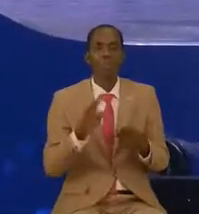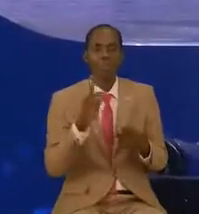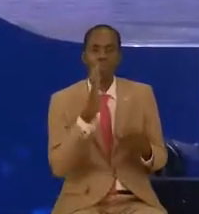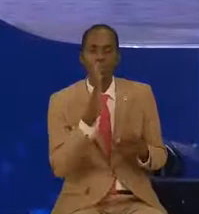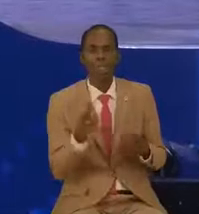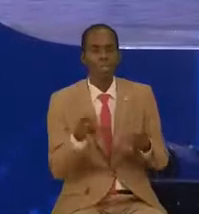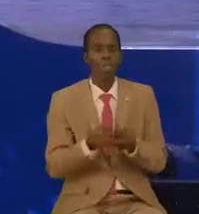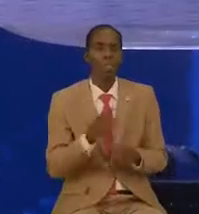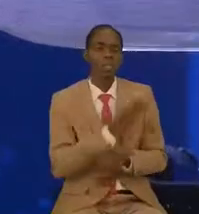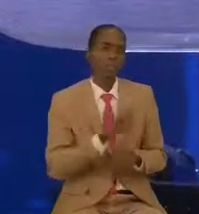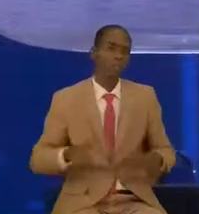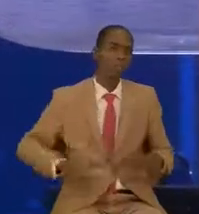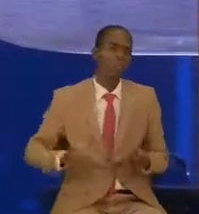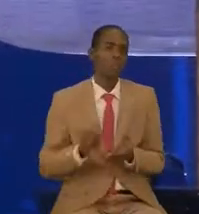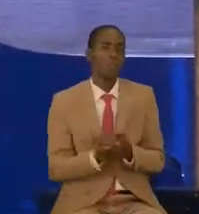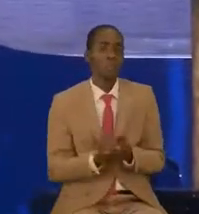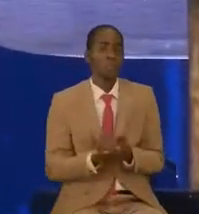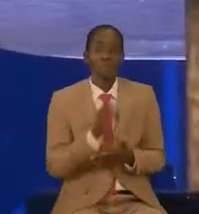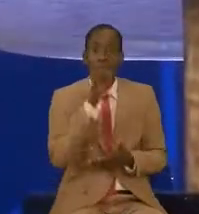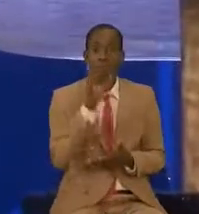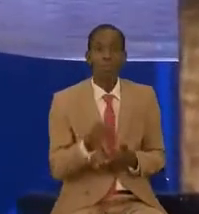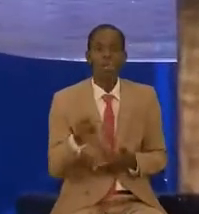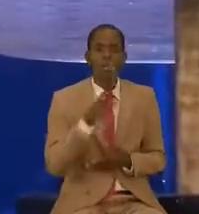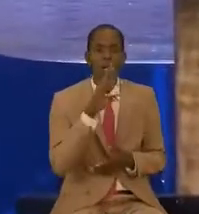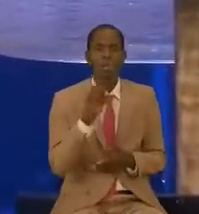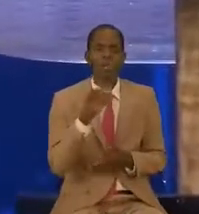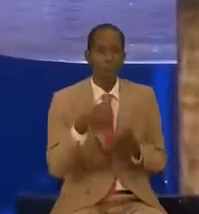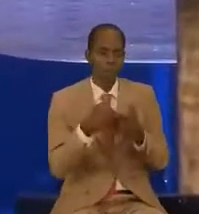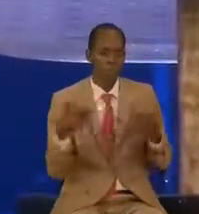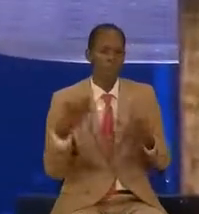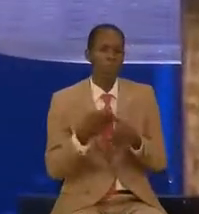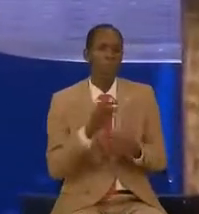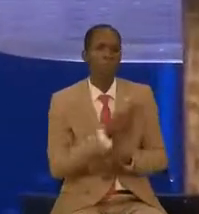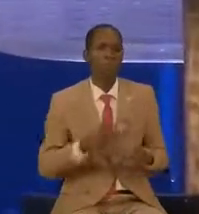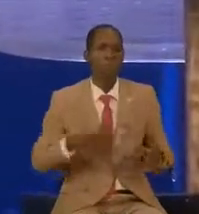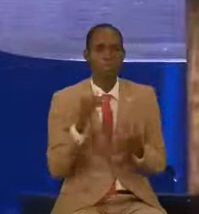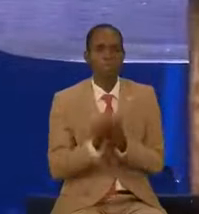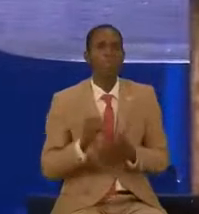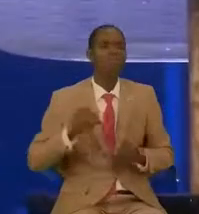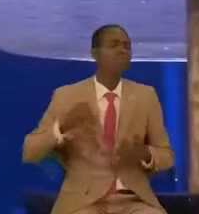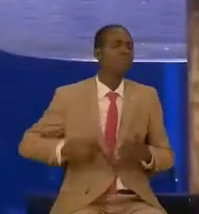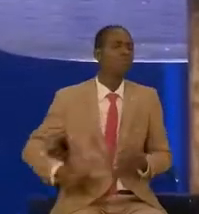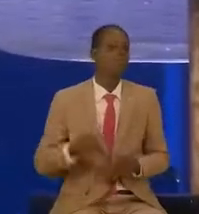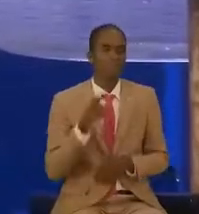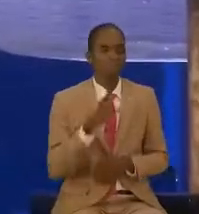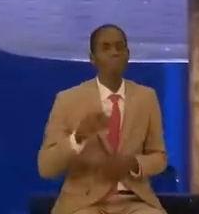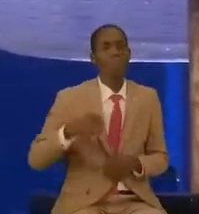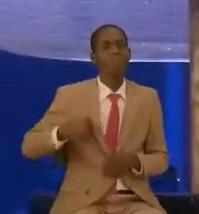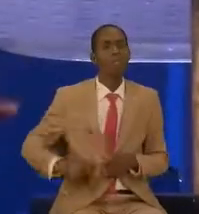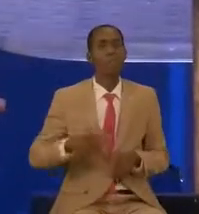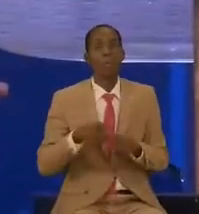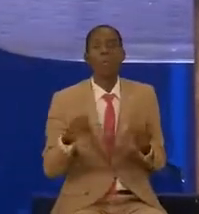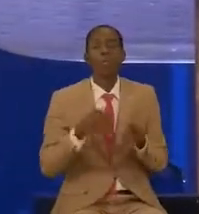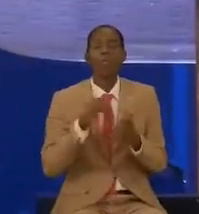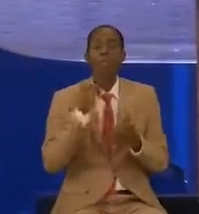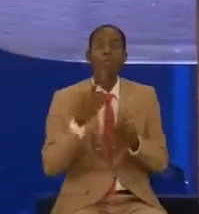n'a pas conformé ces Juifs à la vie de Christ. Ils se sont séparés de Christ. Ils ont dit, crucifiez-le. Mais c'est ce